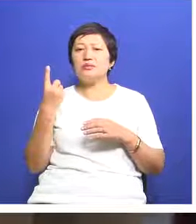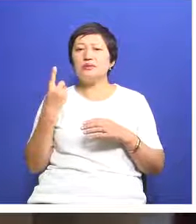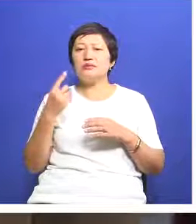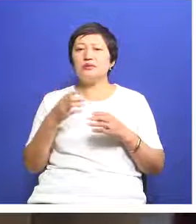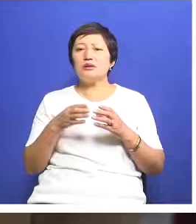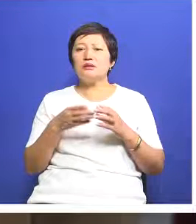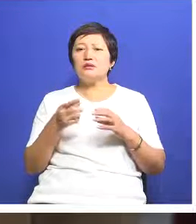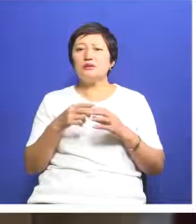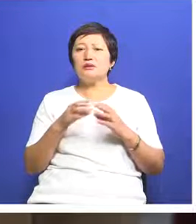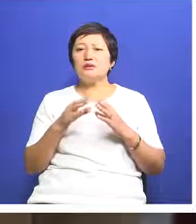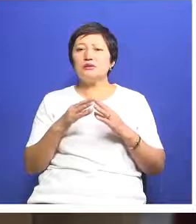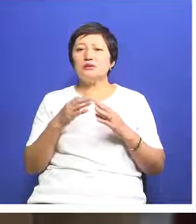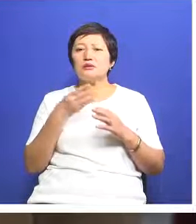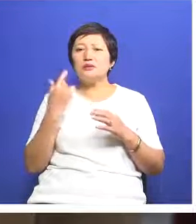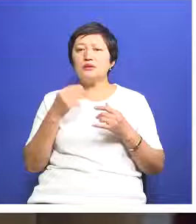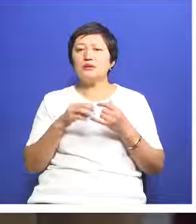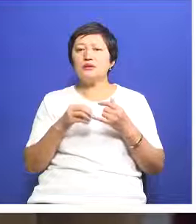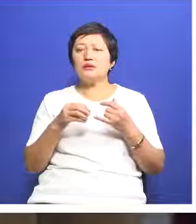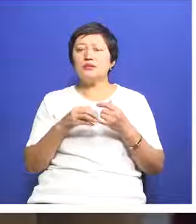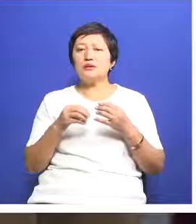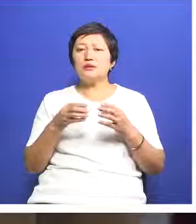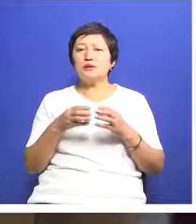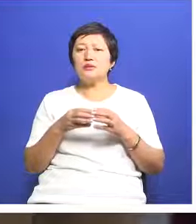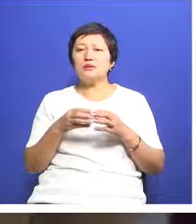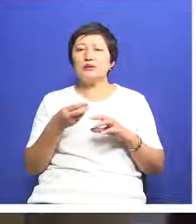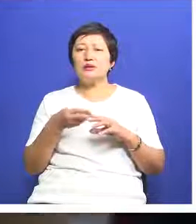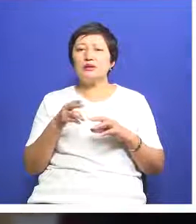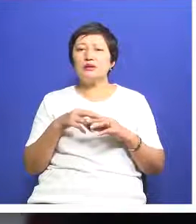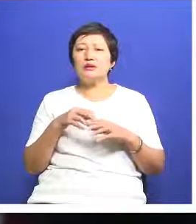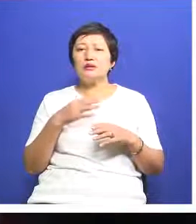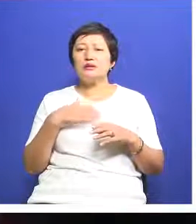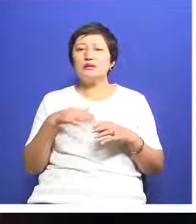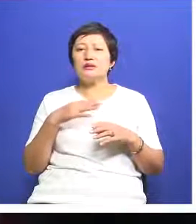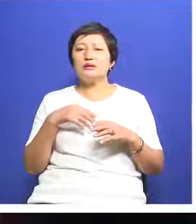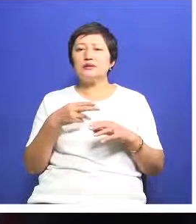айналайын. Сондай қапаста отырмыз. Жақсы аға.